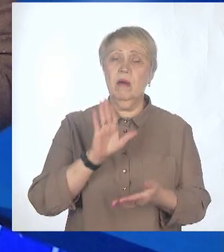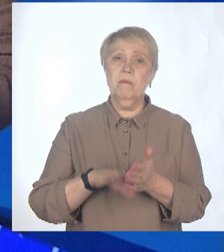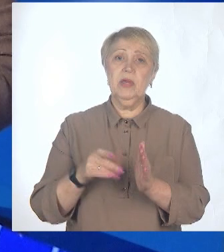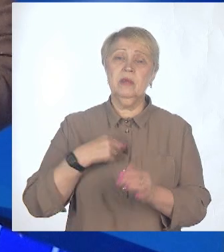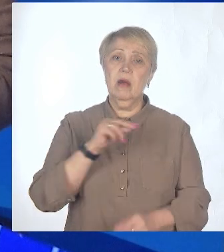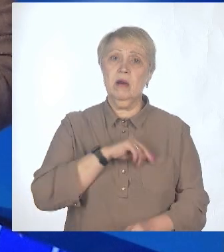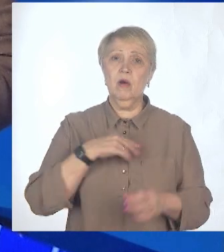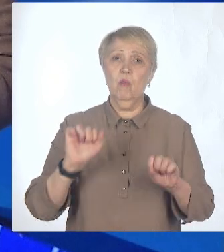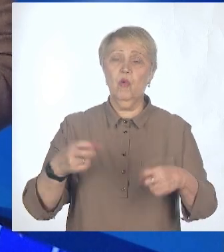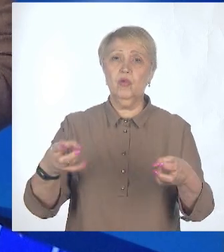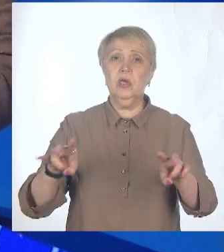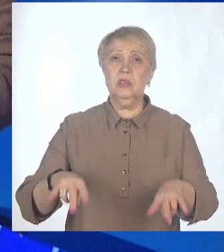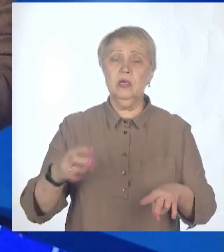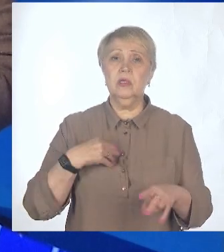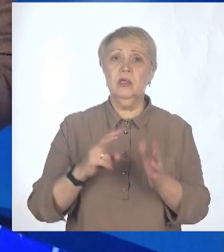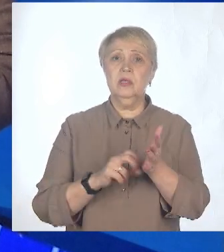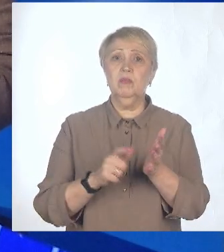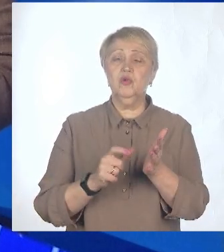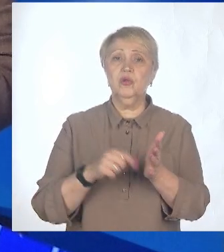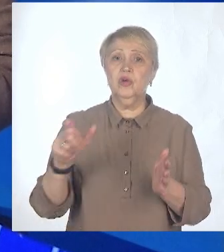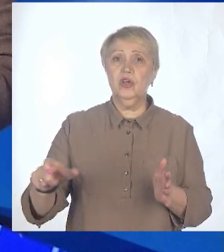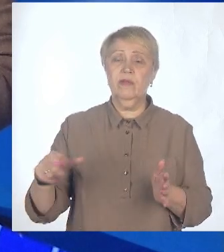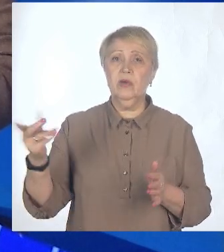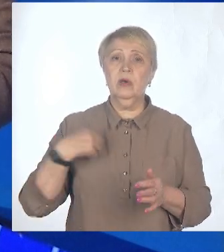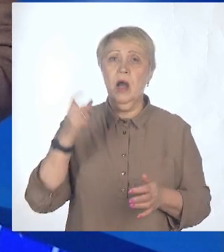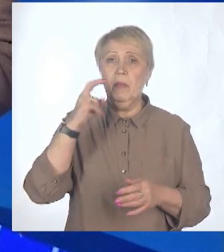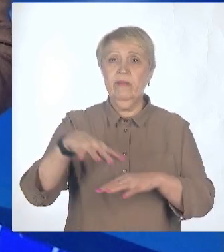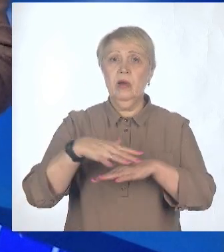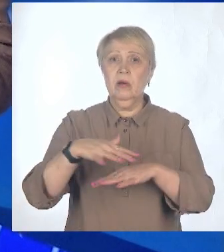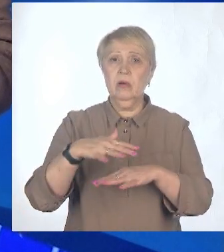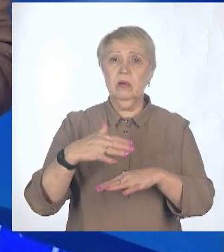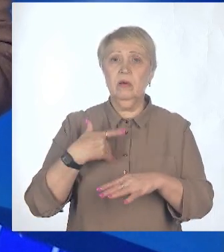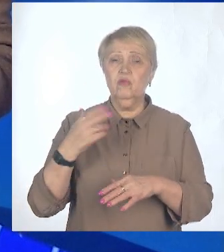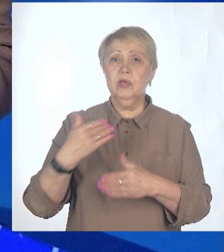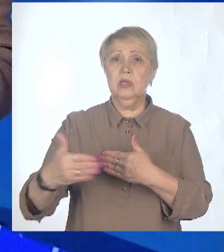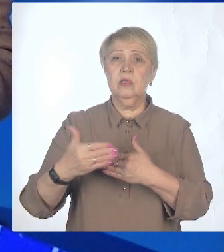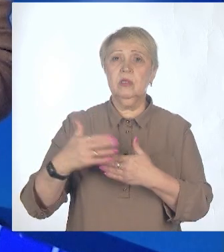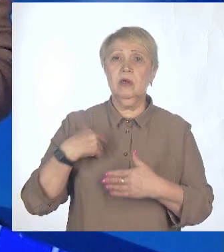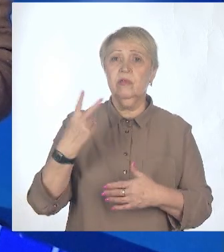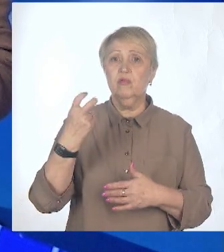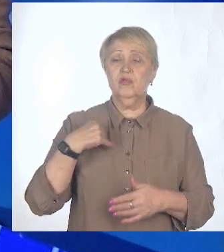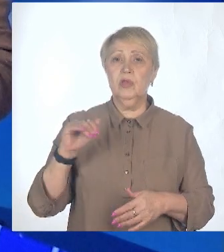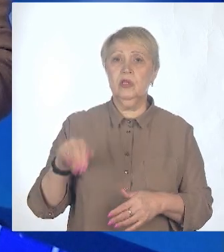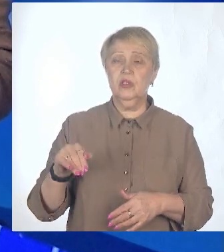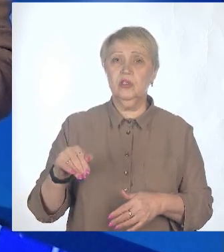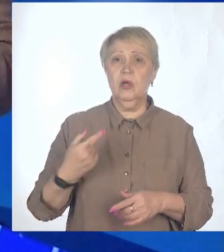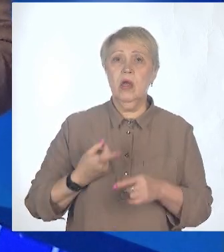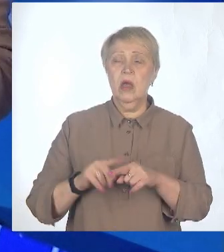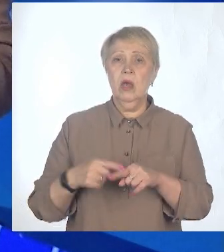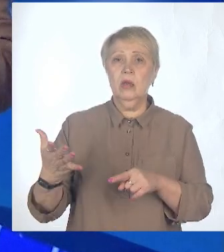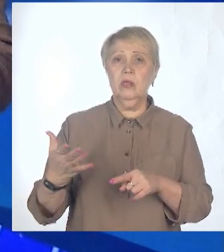остаться 700 человек в Хабаровском крае. По стране цифры достигают 200 тысяч. И ключевое тут, во всяком случае